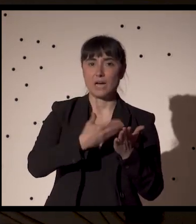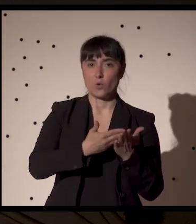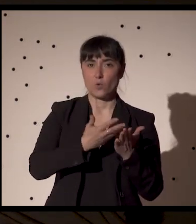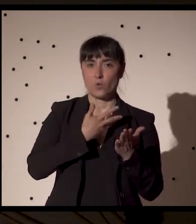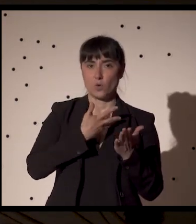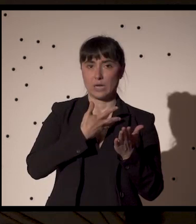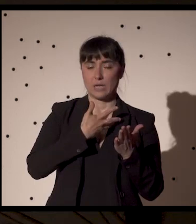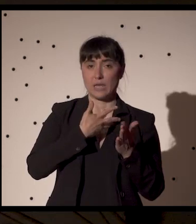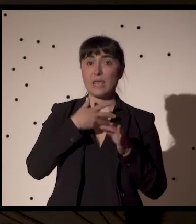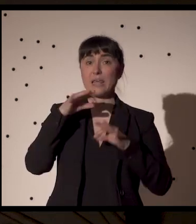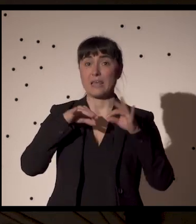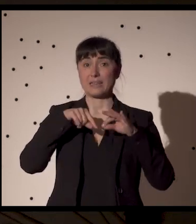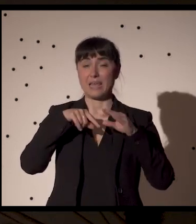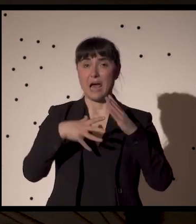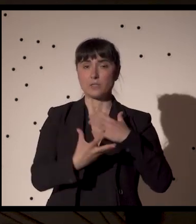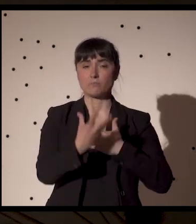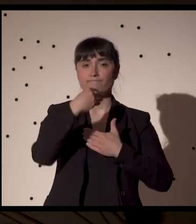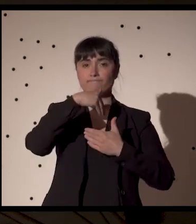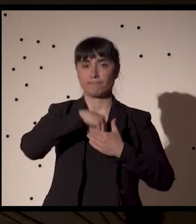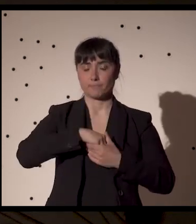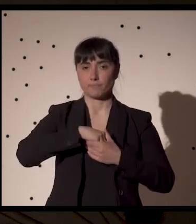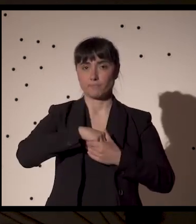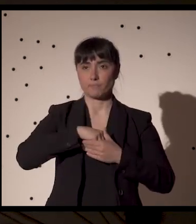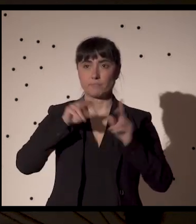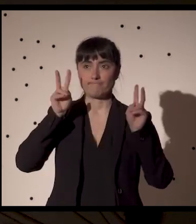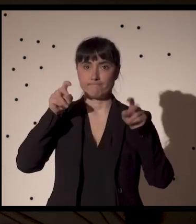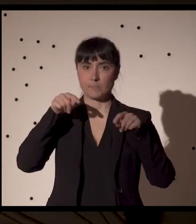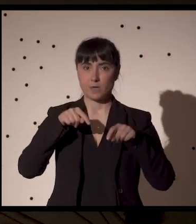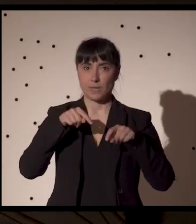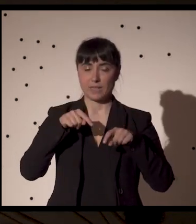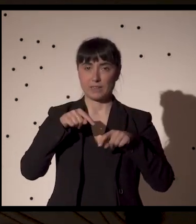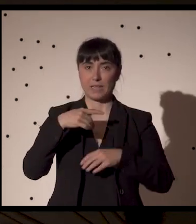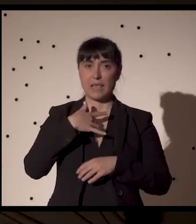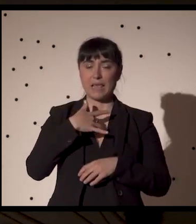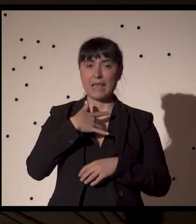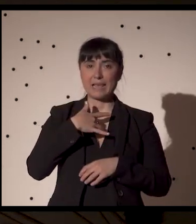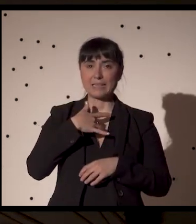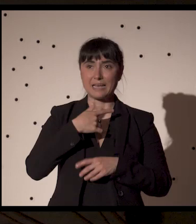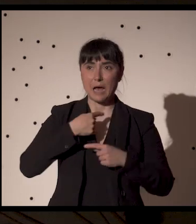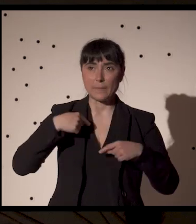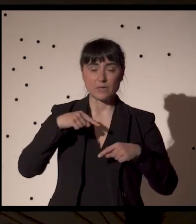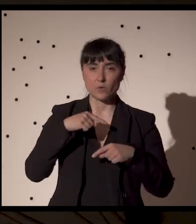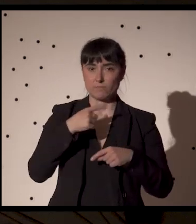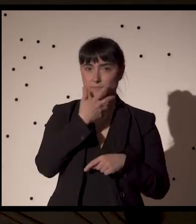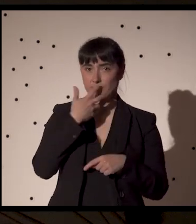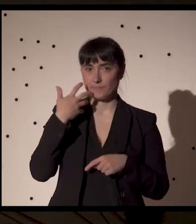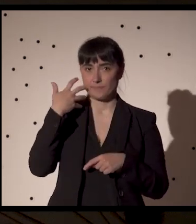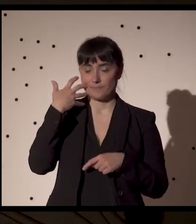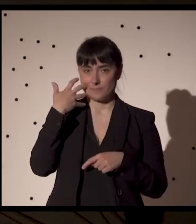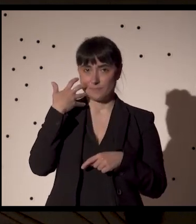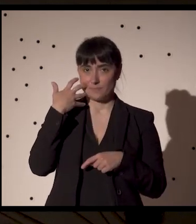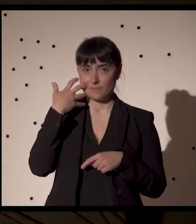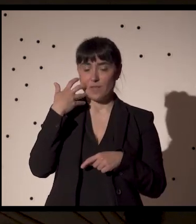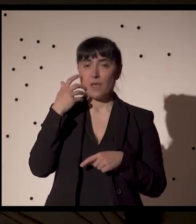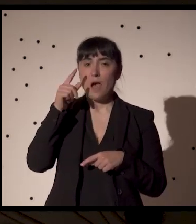fa propri temi etici nei quali crede questa stagione e Questa istituzione e quindi anche